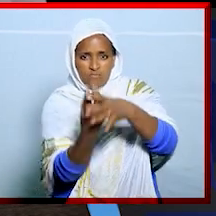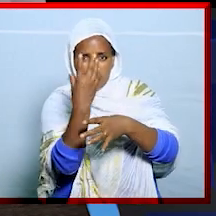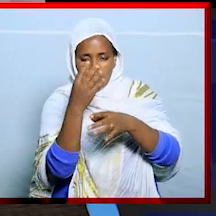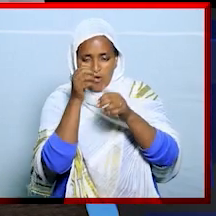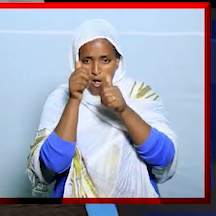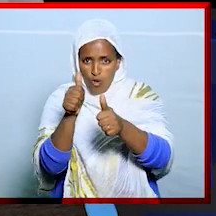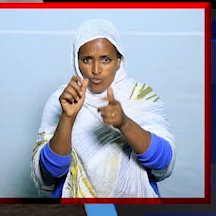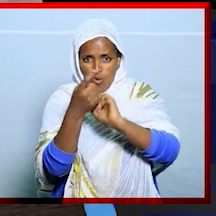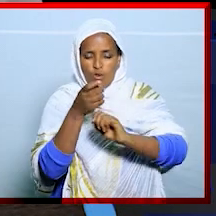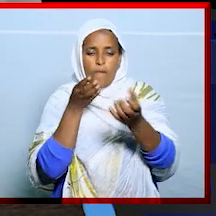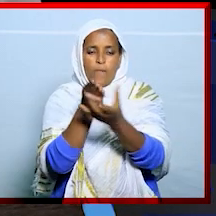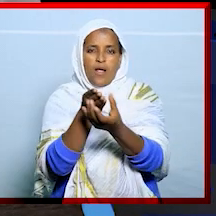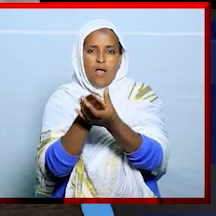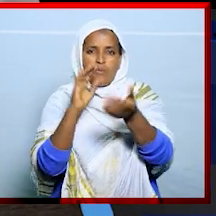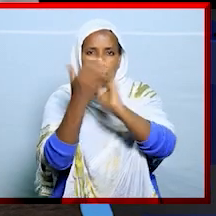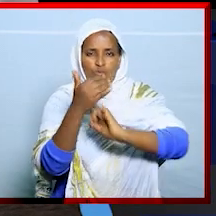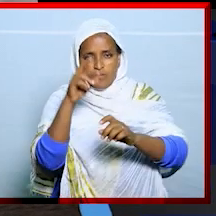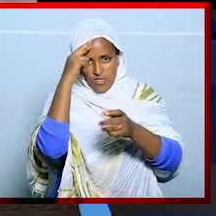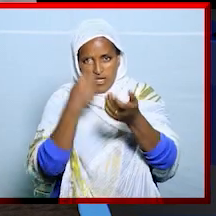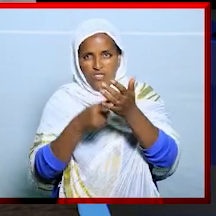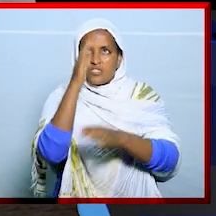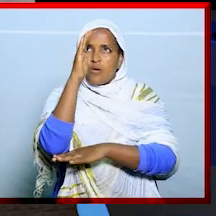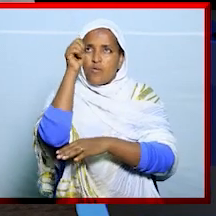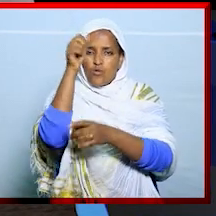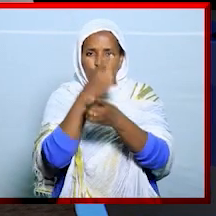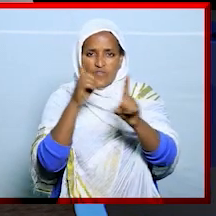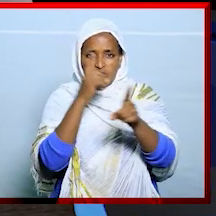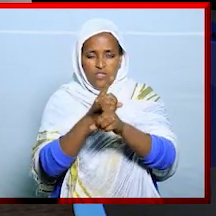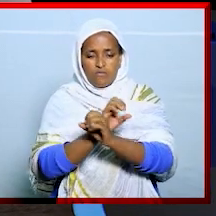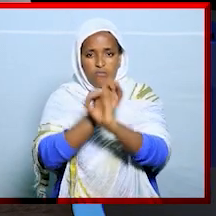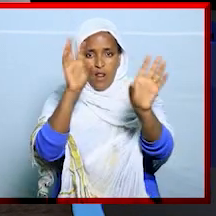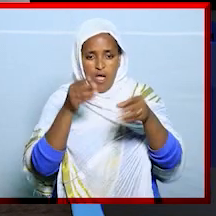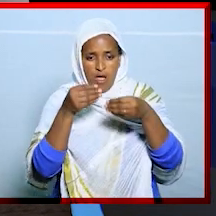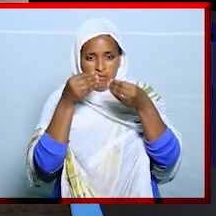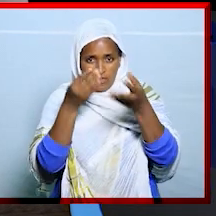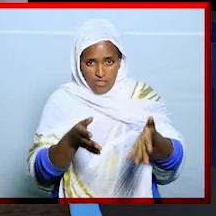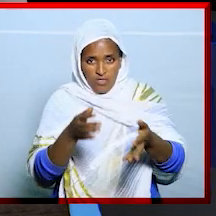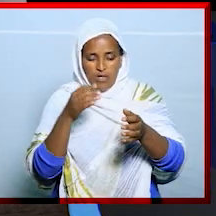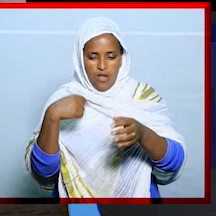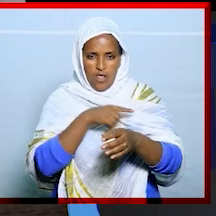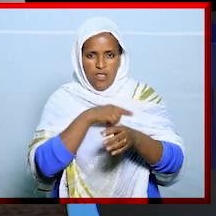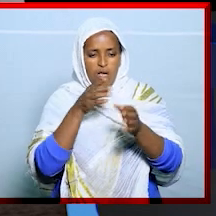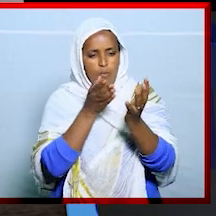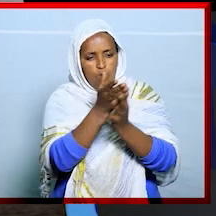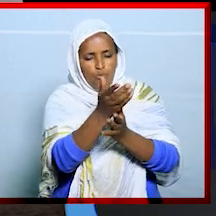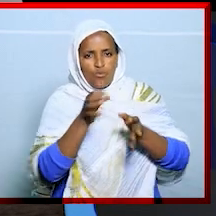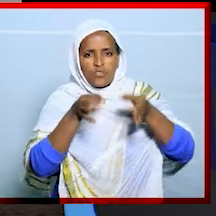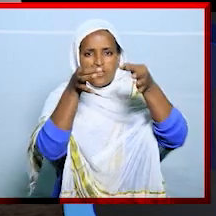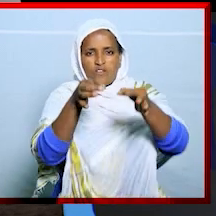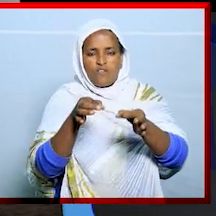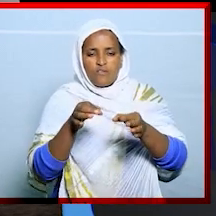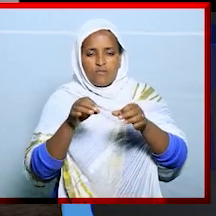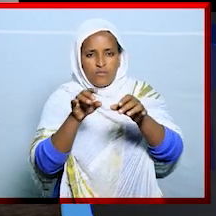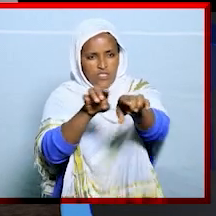ብርሃንን የምትፈጥር ሆና ሳይሆን ብርሃንን መጋቢ እንድትሆን ያን እግዚአብሔር በጥንተ ፍጥረት የፈጠረውን ብርሃን ለኛ እንድታደርስ